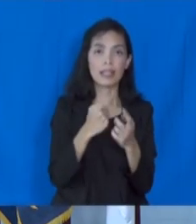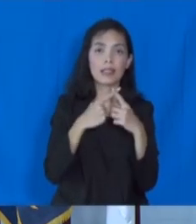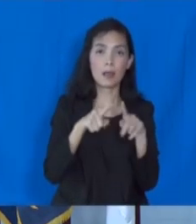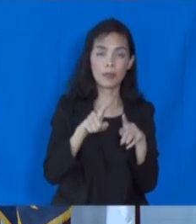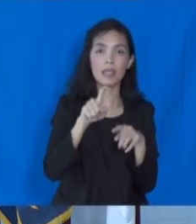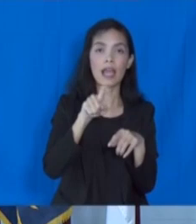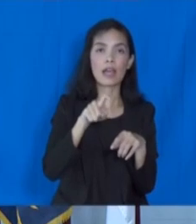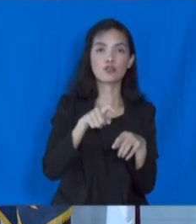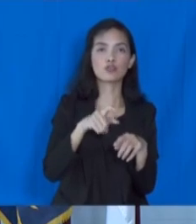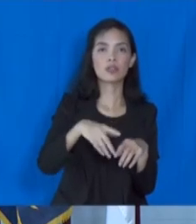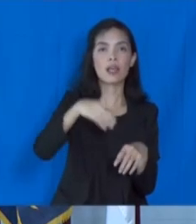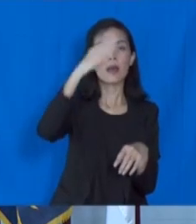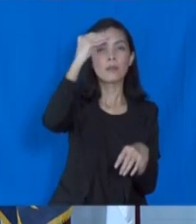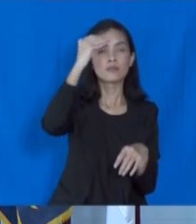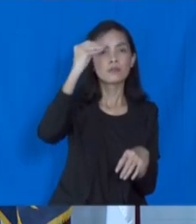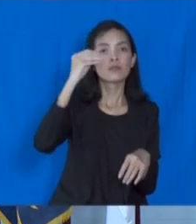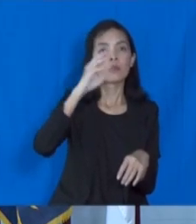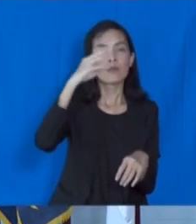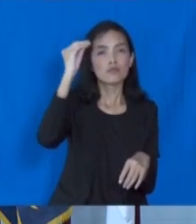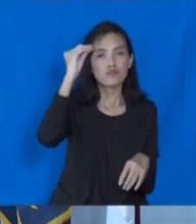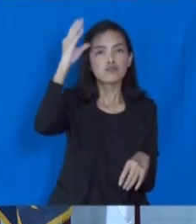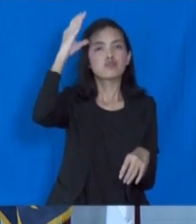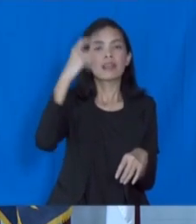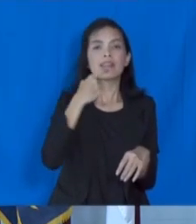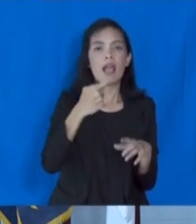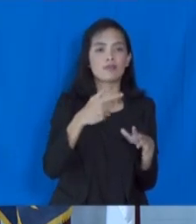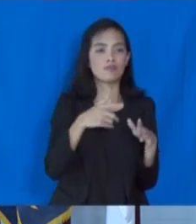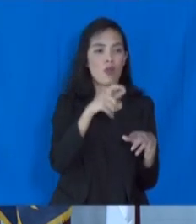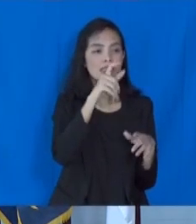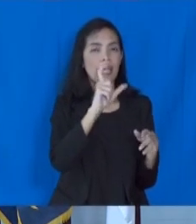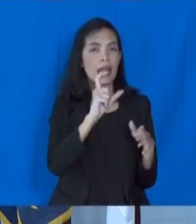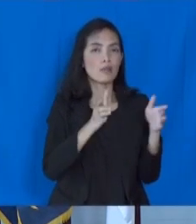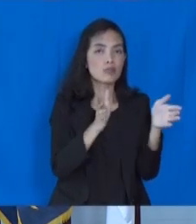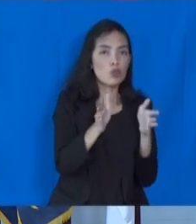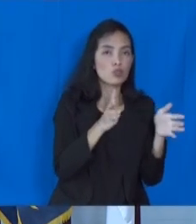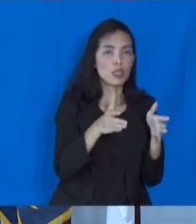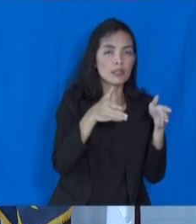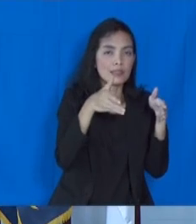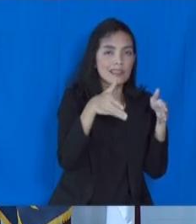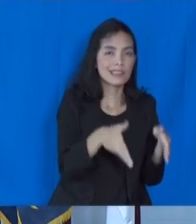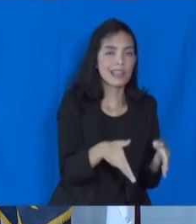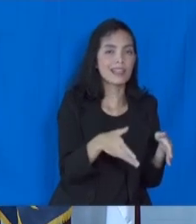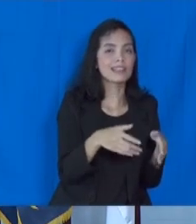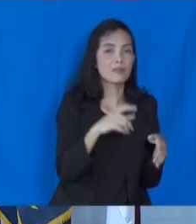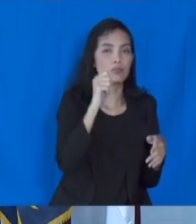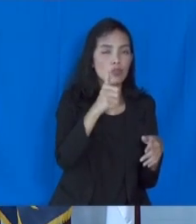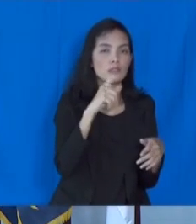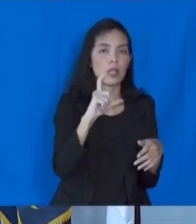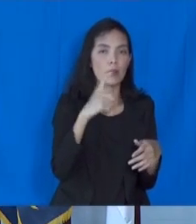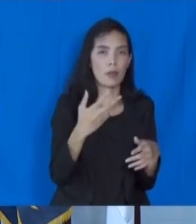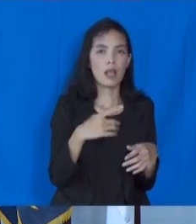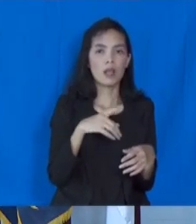dengan ilmu pengetahuan dan juga pemahaman yang utuh jangan sampai akibat kekhawatiran kita